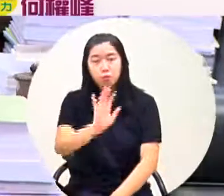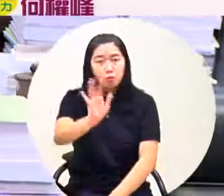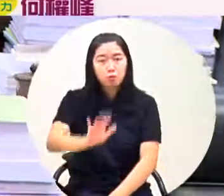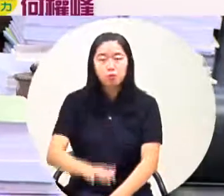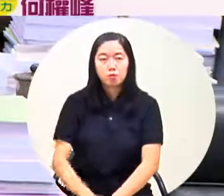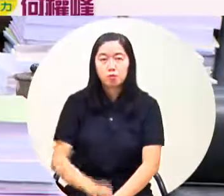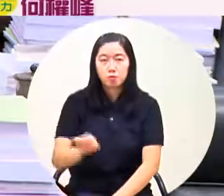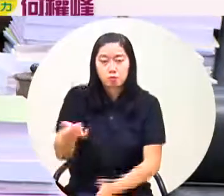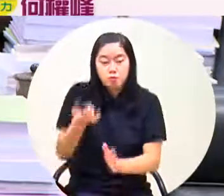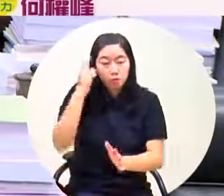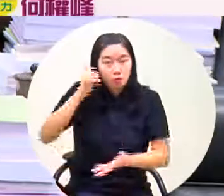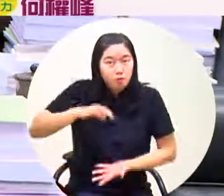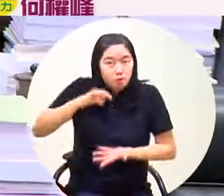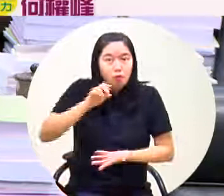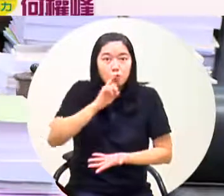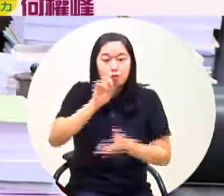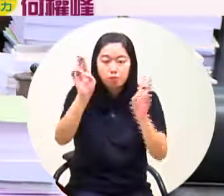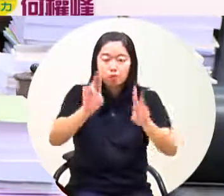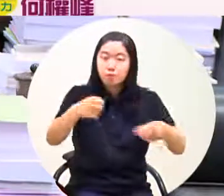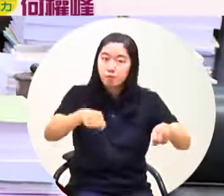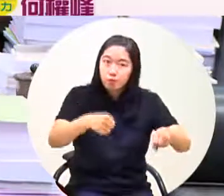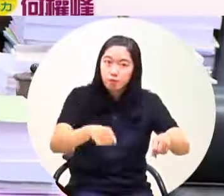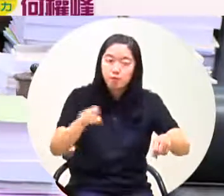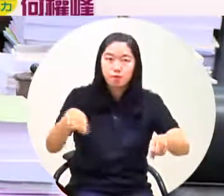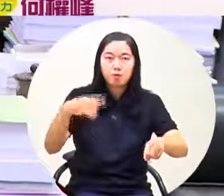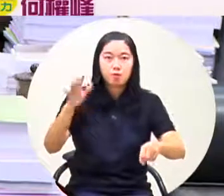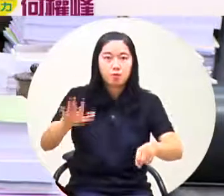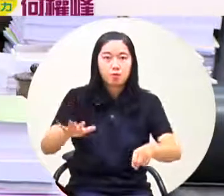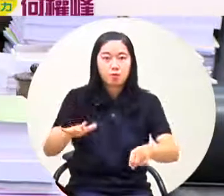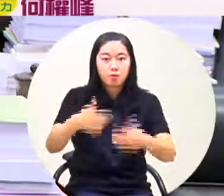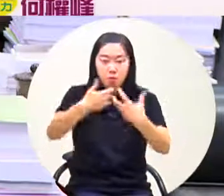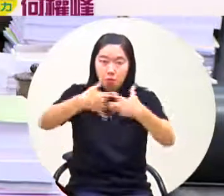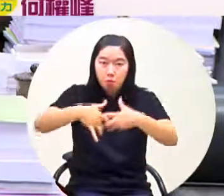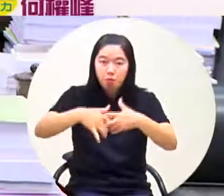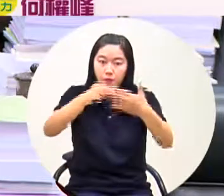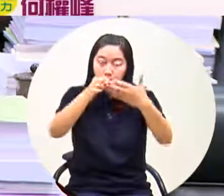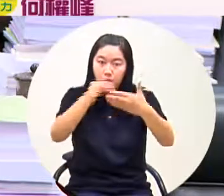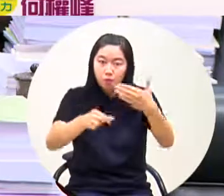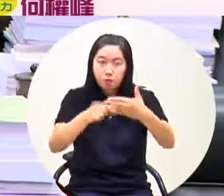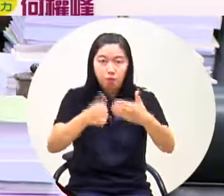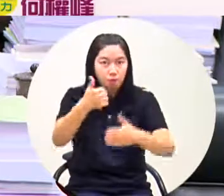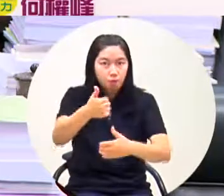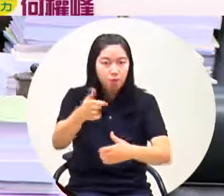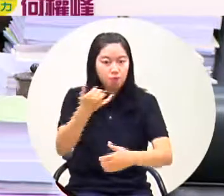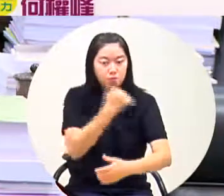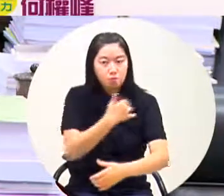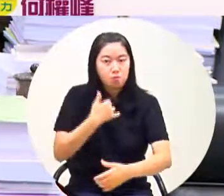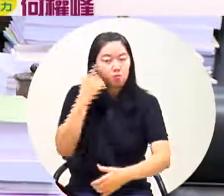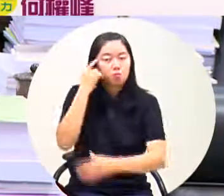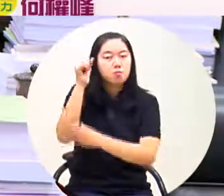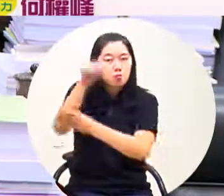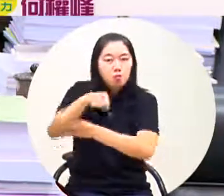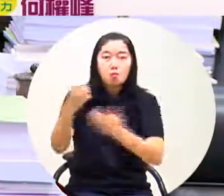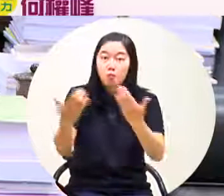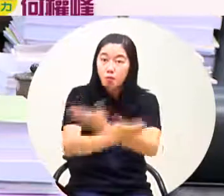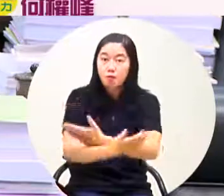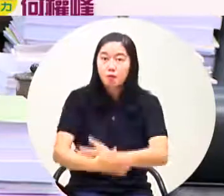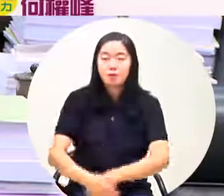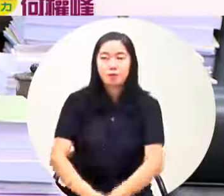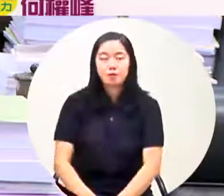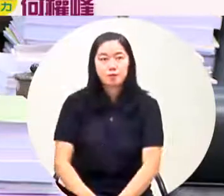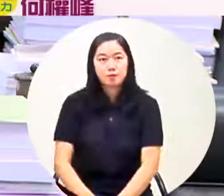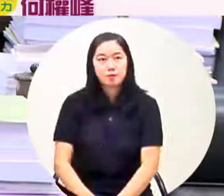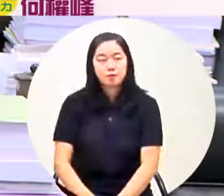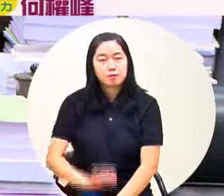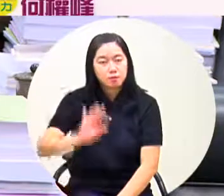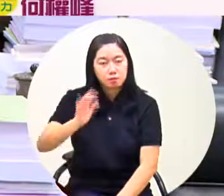现在在比如说电动机车它现在已经日趋完善的情况下，他其实他们可能是愿意去换的。可是说实在的，如果